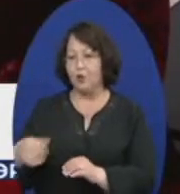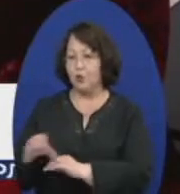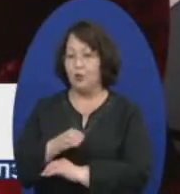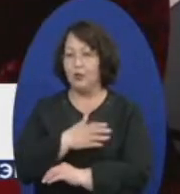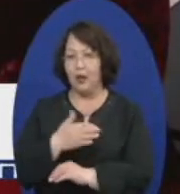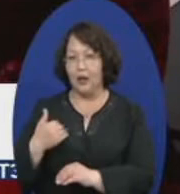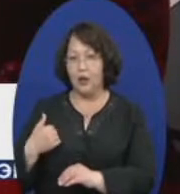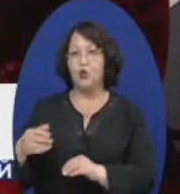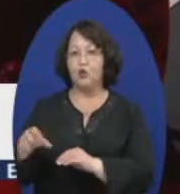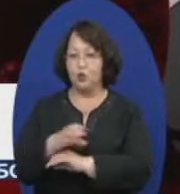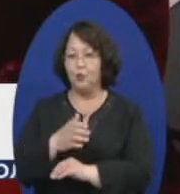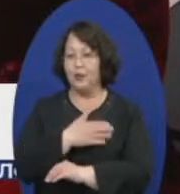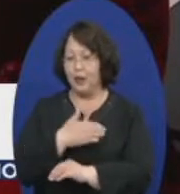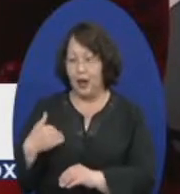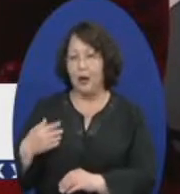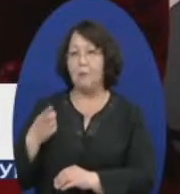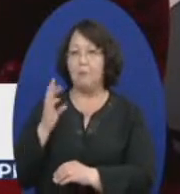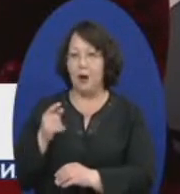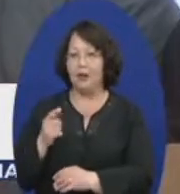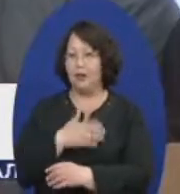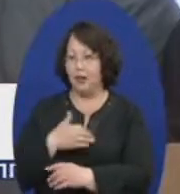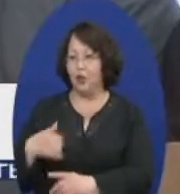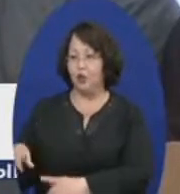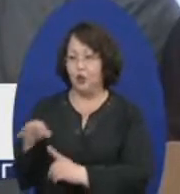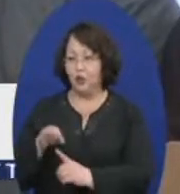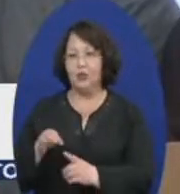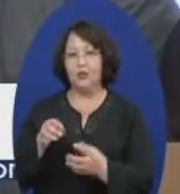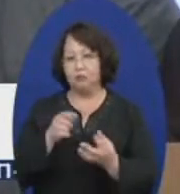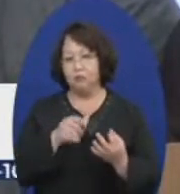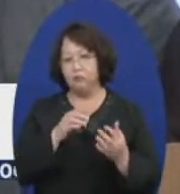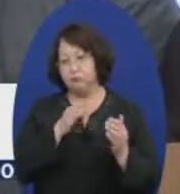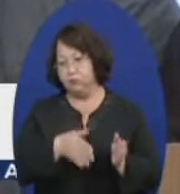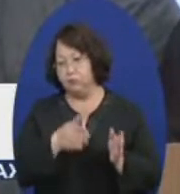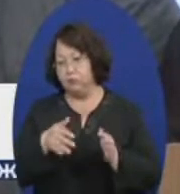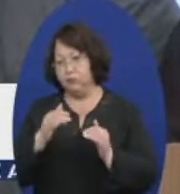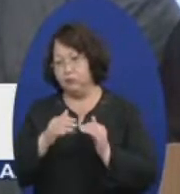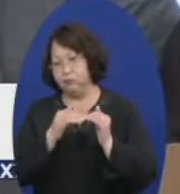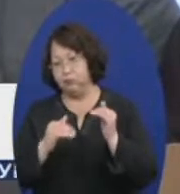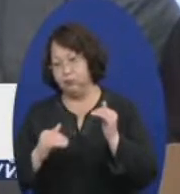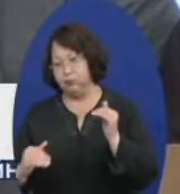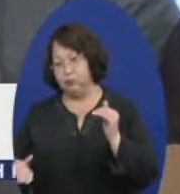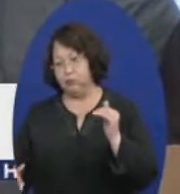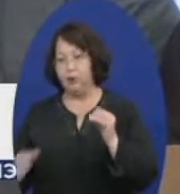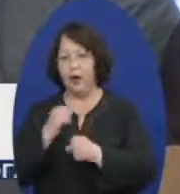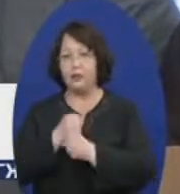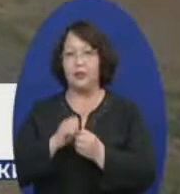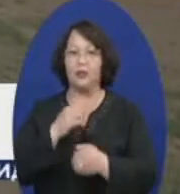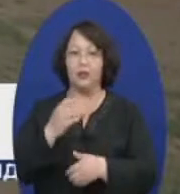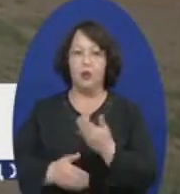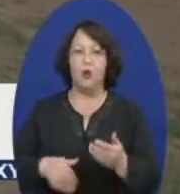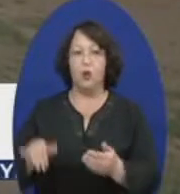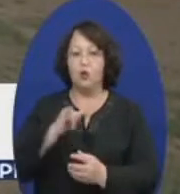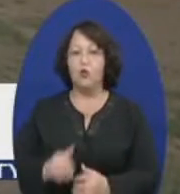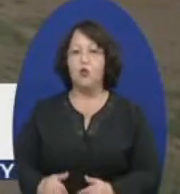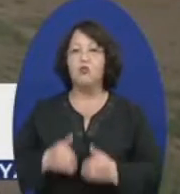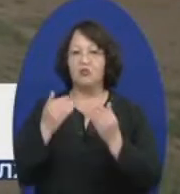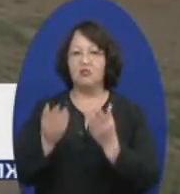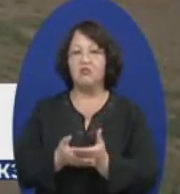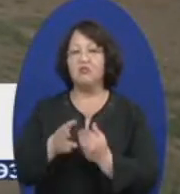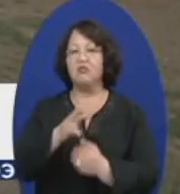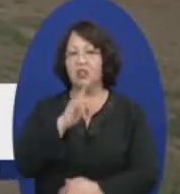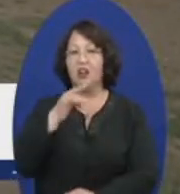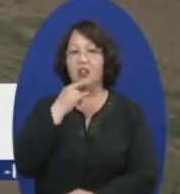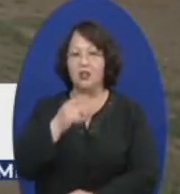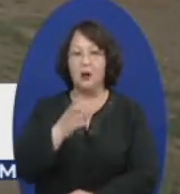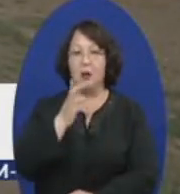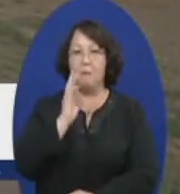дарга багийн даргаыг томилдог байх зарчим нь хамгийн зүв бөгөөд ажил урагшлах улмаар улс хөгжөхөд нэмэртэй гэж байсан юм.